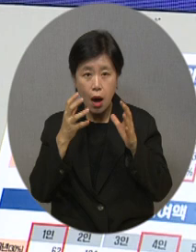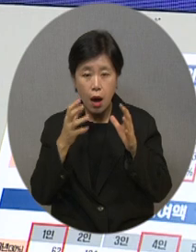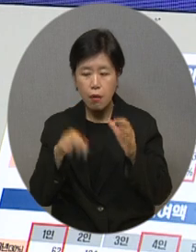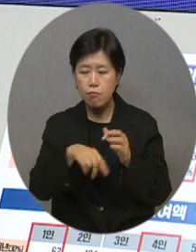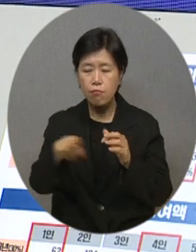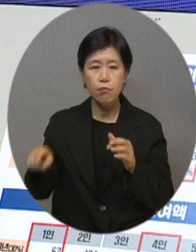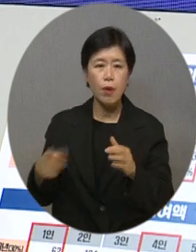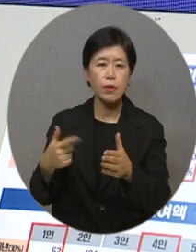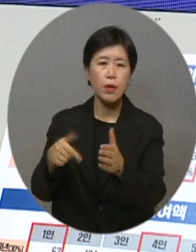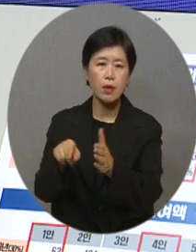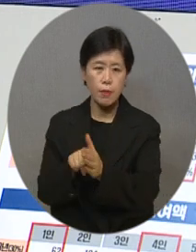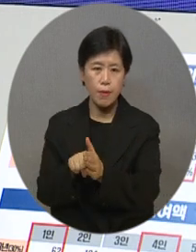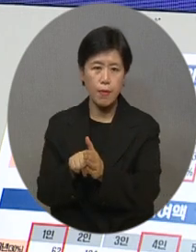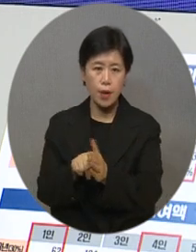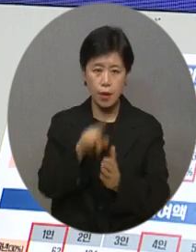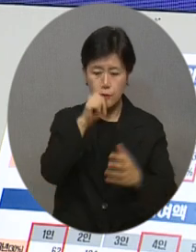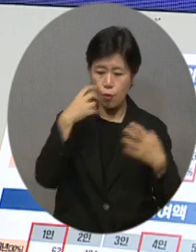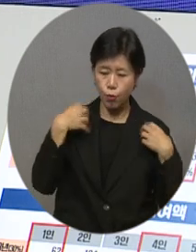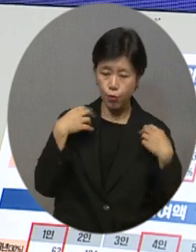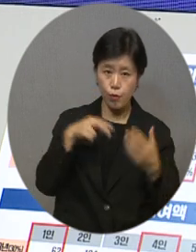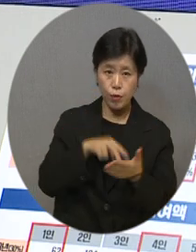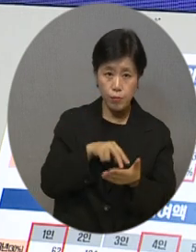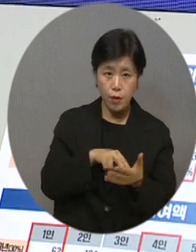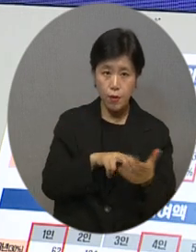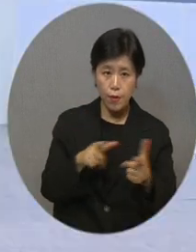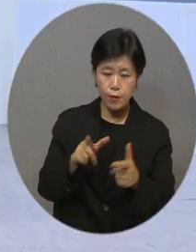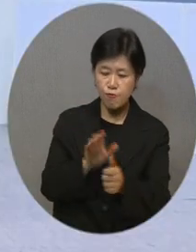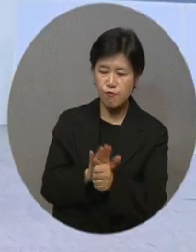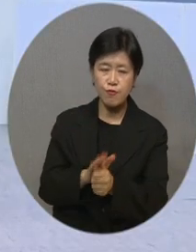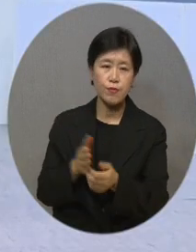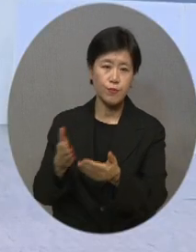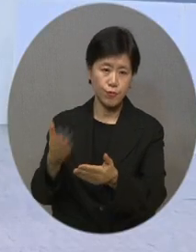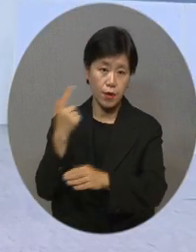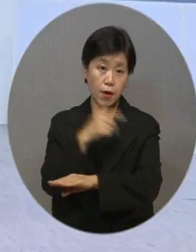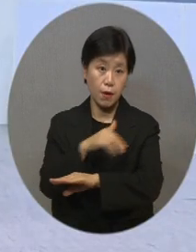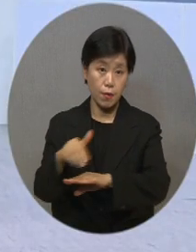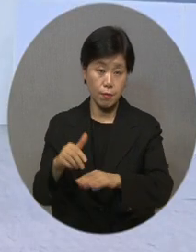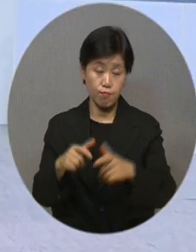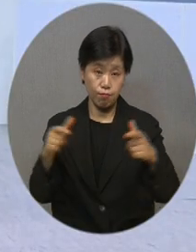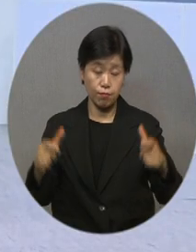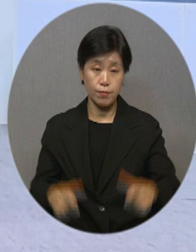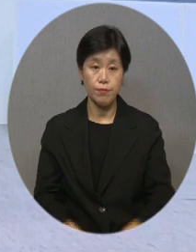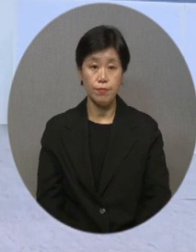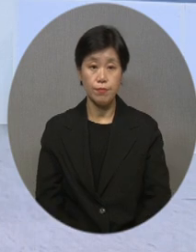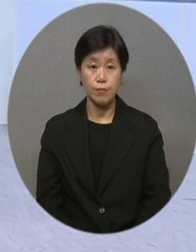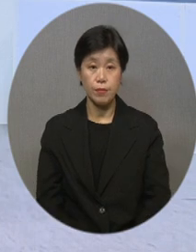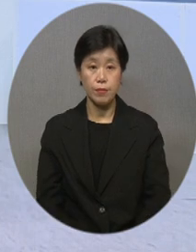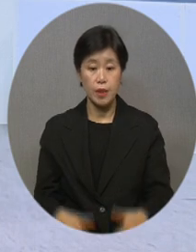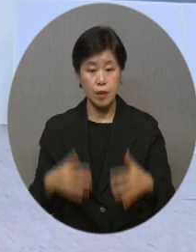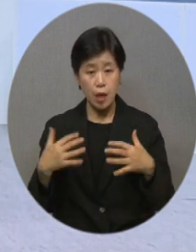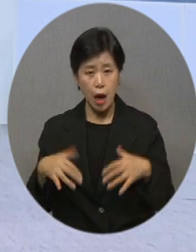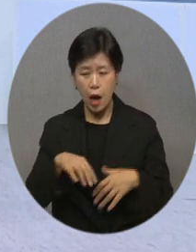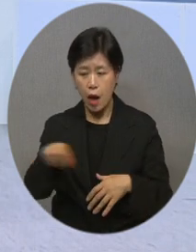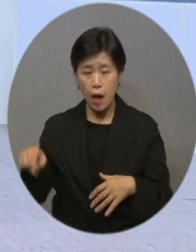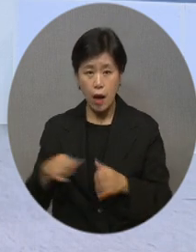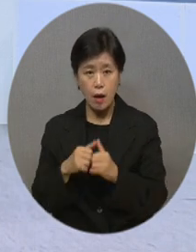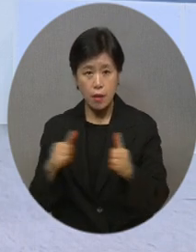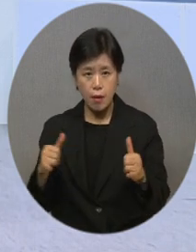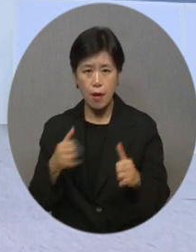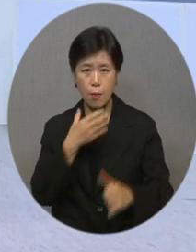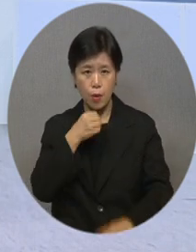해가지고 이번에 많이 좀 늘렸습니다. 예, 약자 복지를 강조하신 만큼